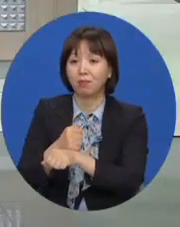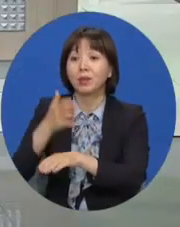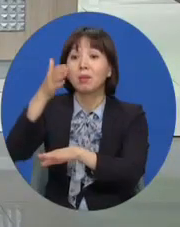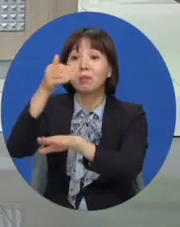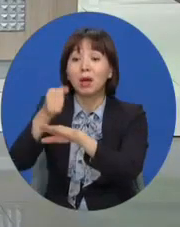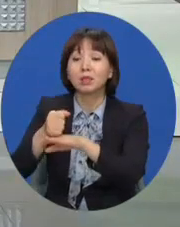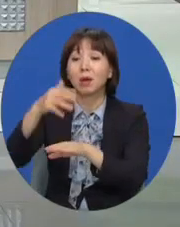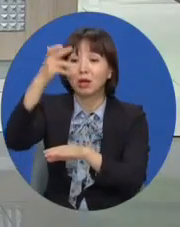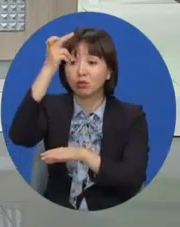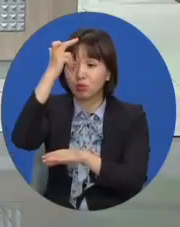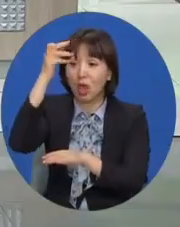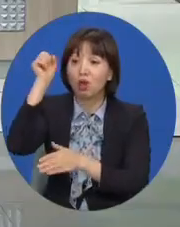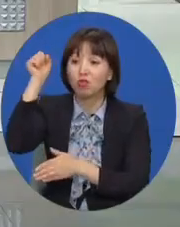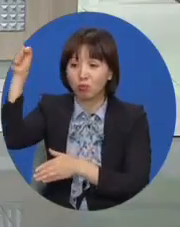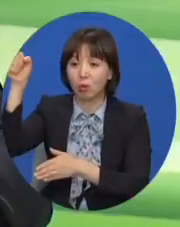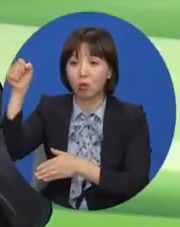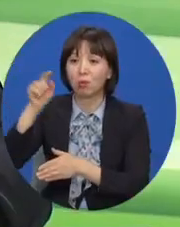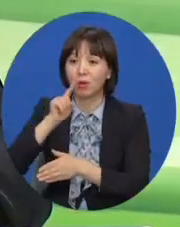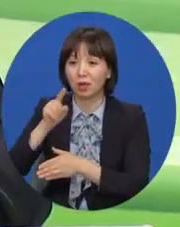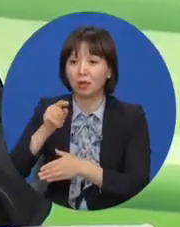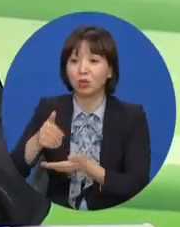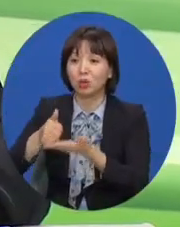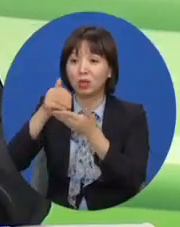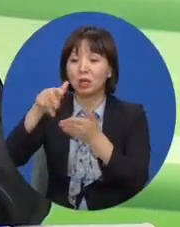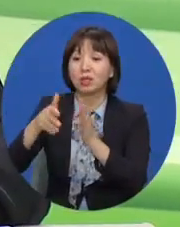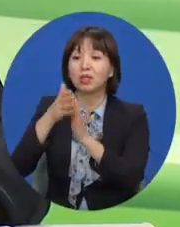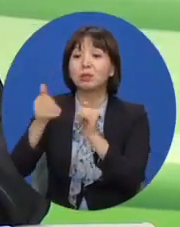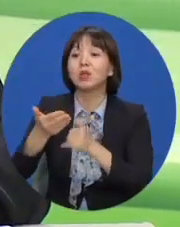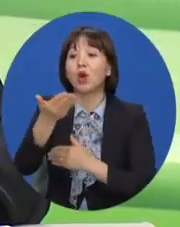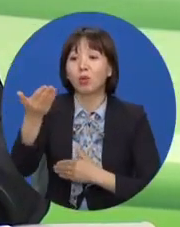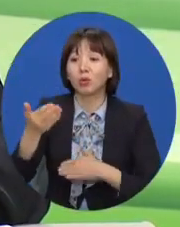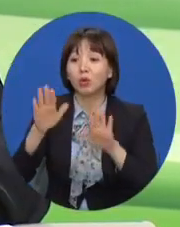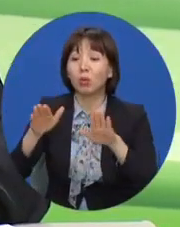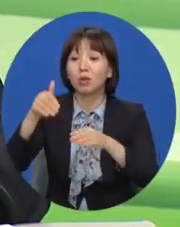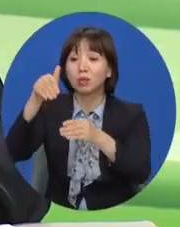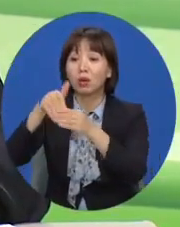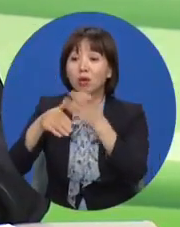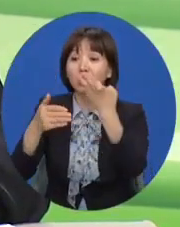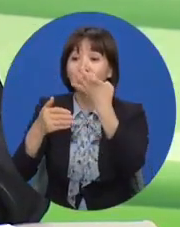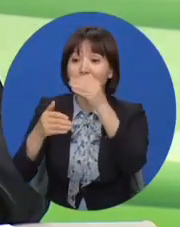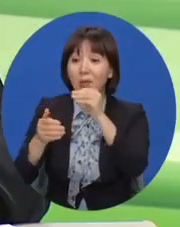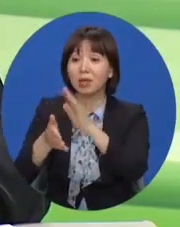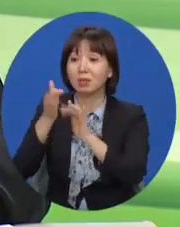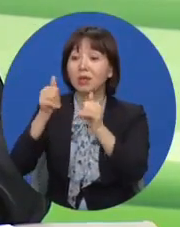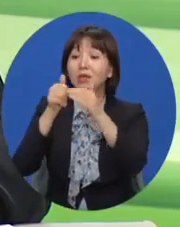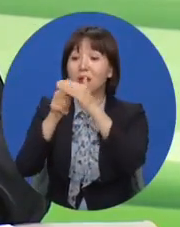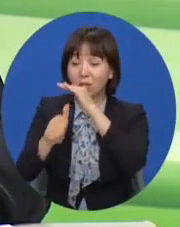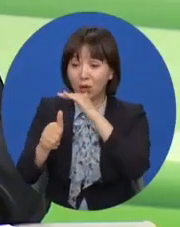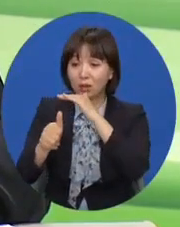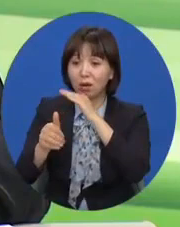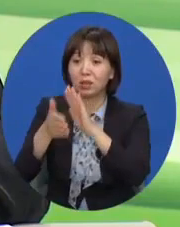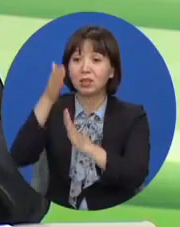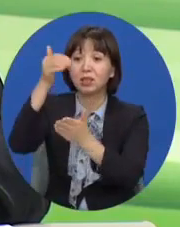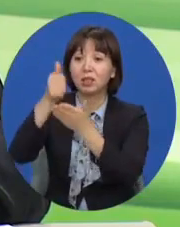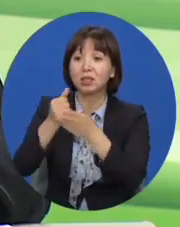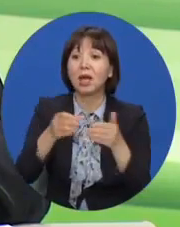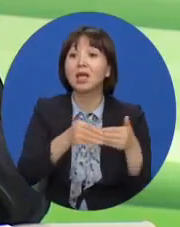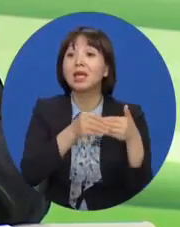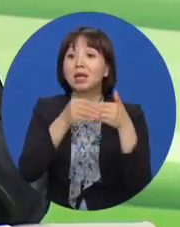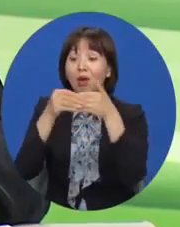마지막으로 최명희 후보께서 발언하시겠습니다. 네, 존경하는 제천 시민 여러분. 이번 선거는 14만 시민을 대표해서 시정을